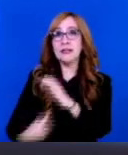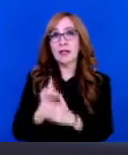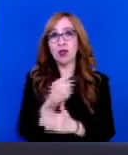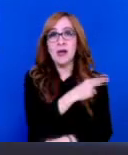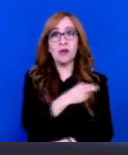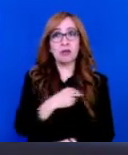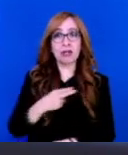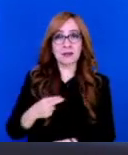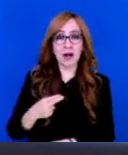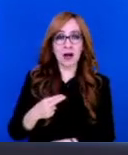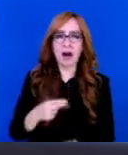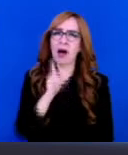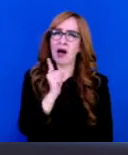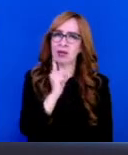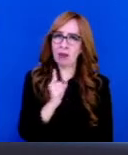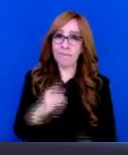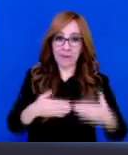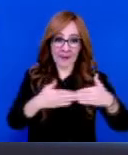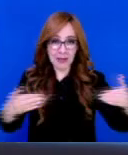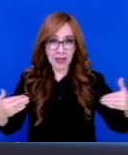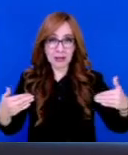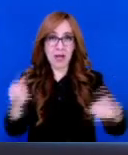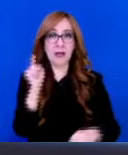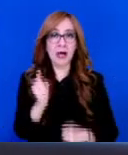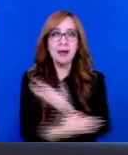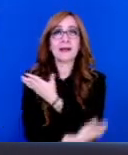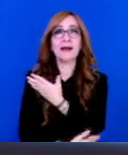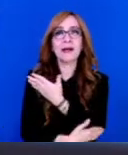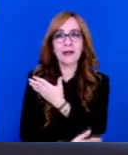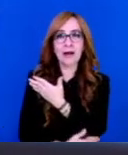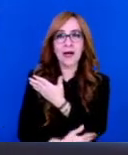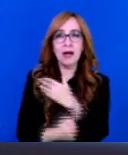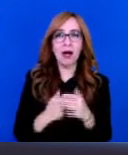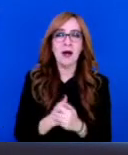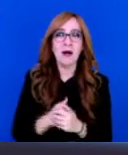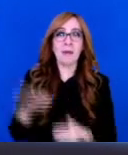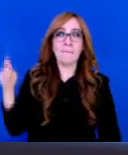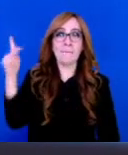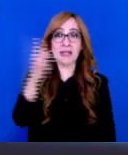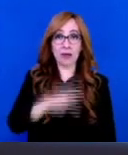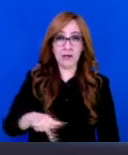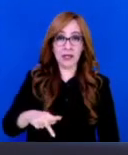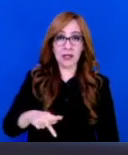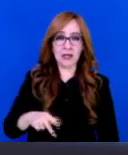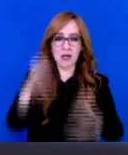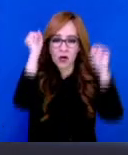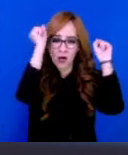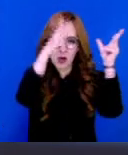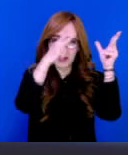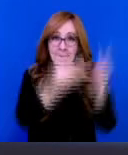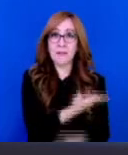Republik Indonesia karena berbatasan dengan negara-negara Pasifik. Apa konsep